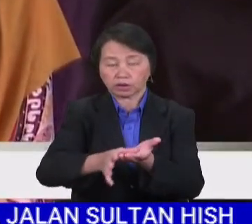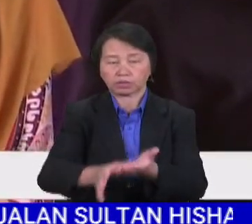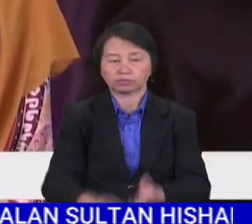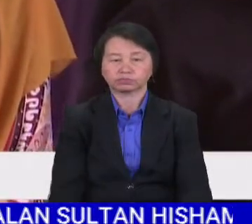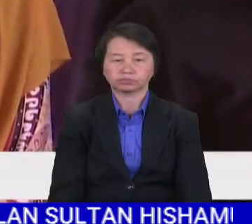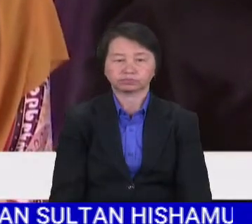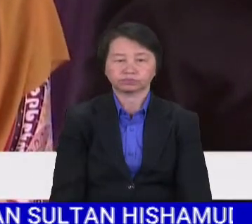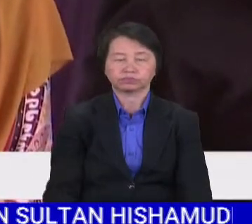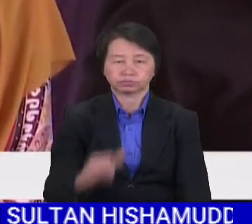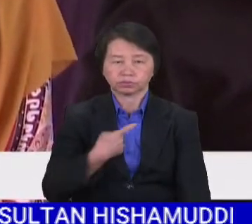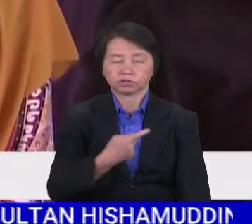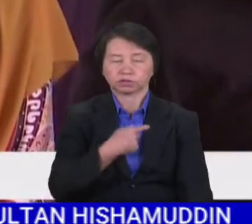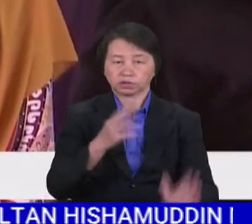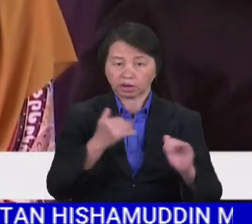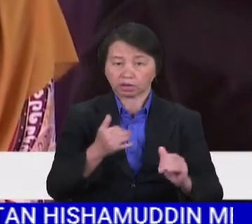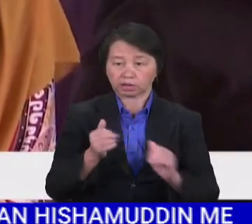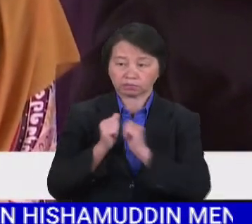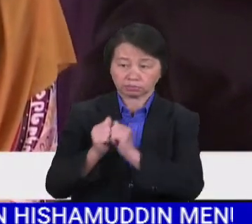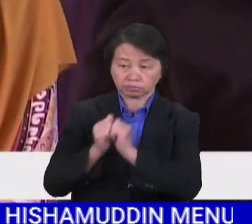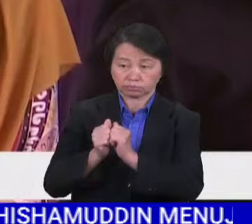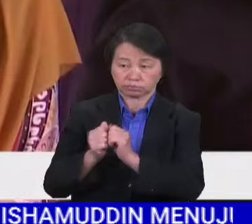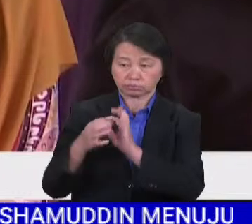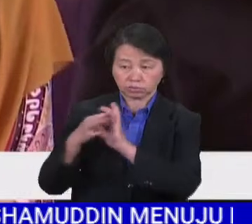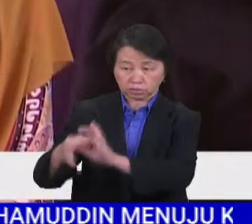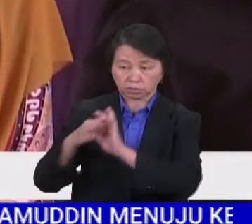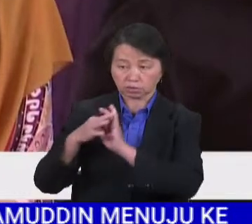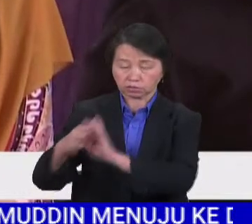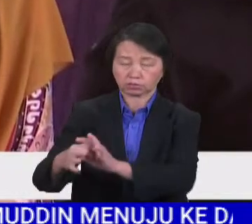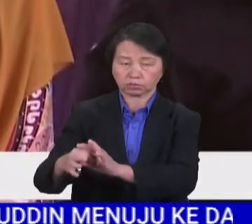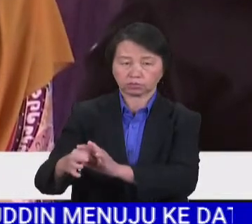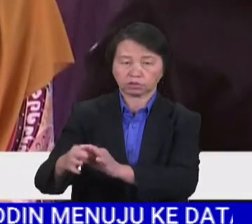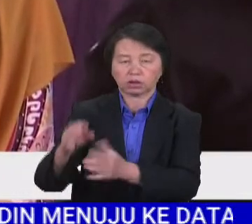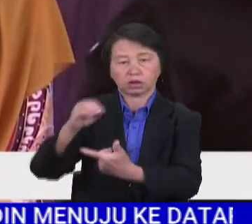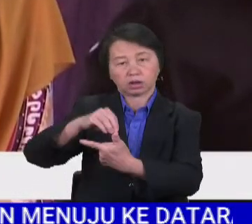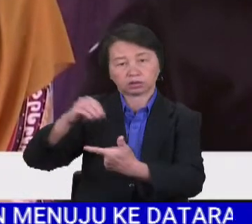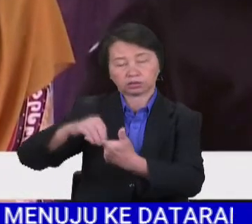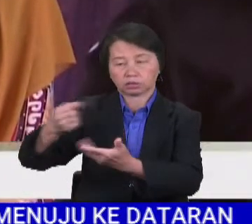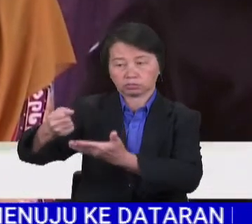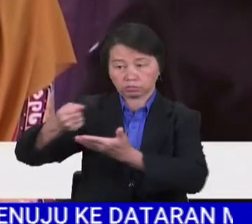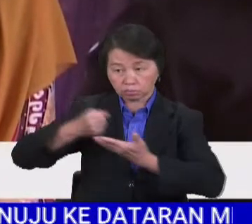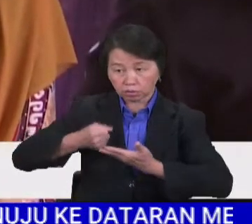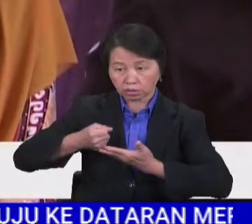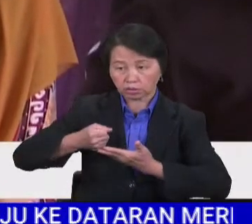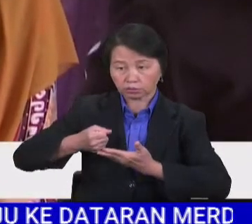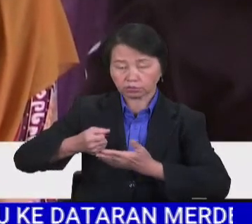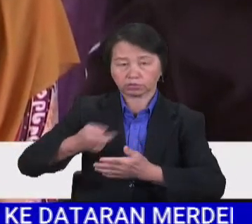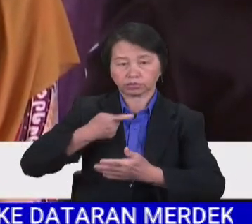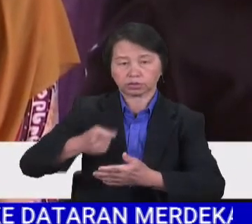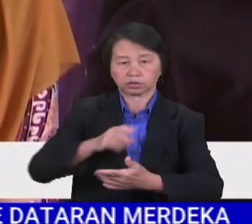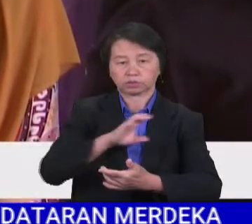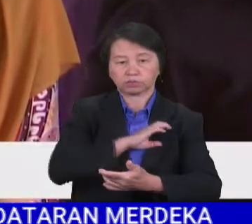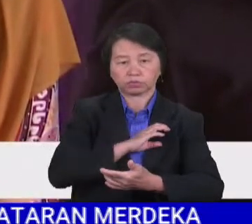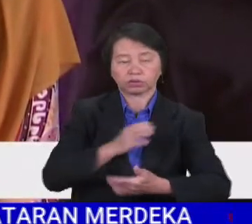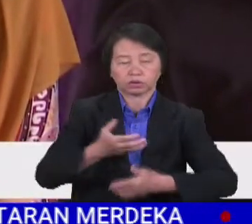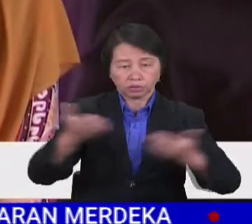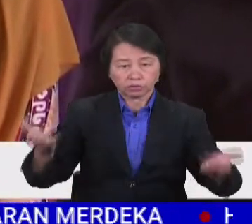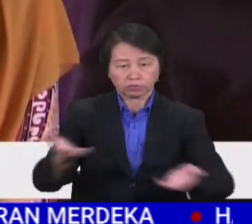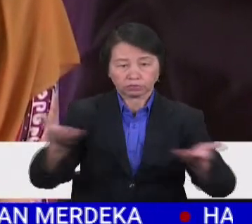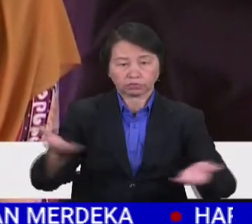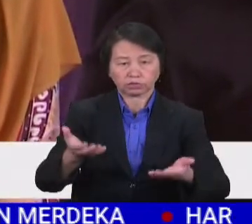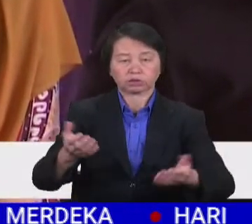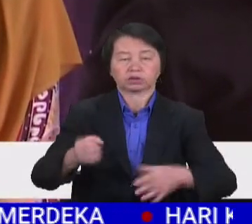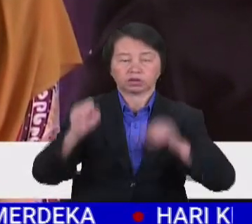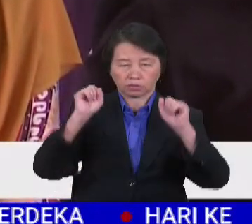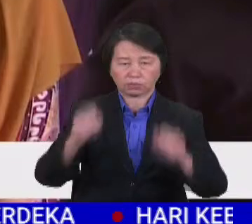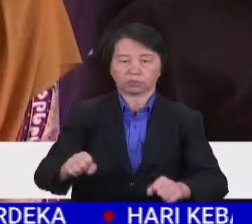dengan bekerjasama ataupun dengan bantuan two polisi ini akan